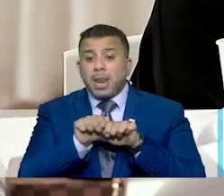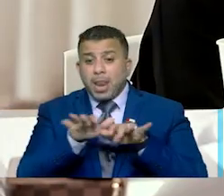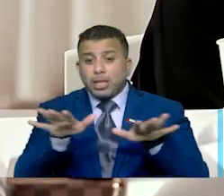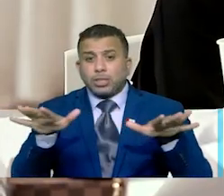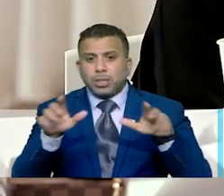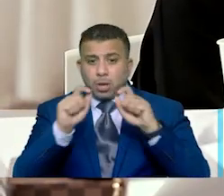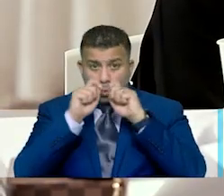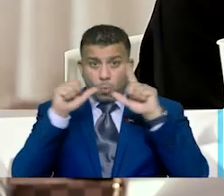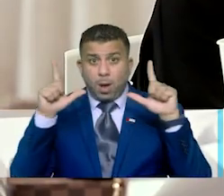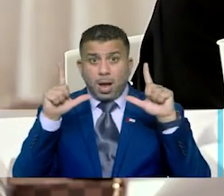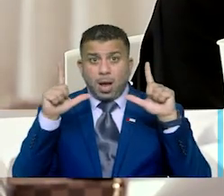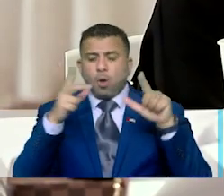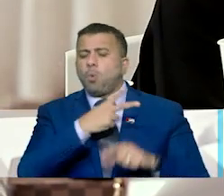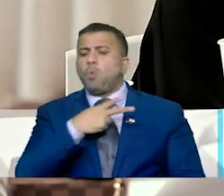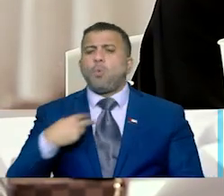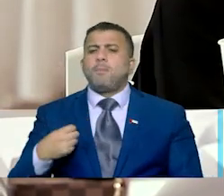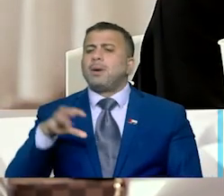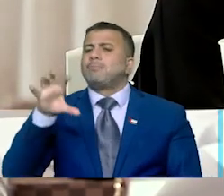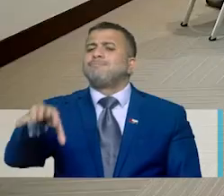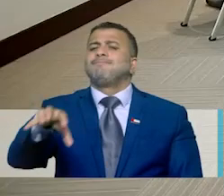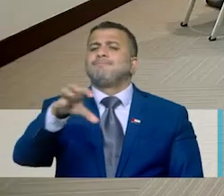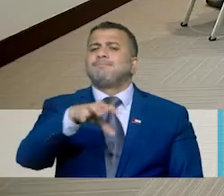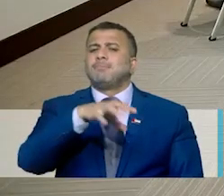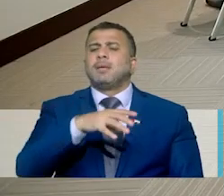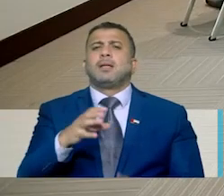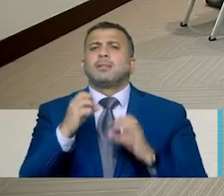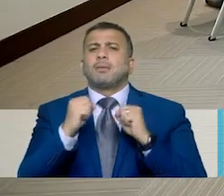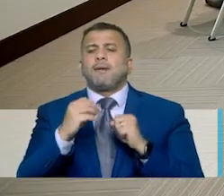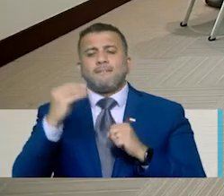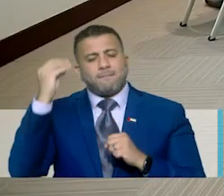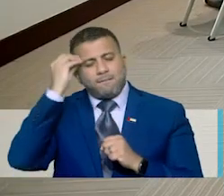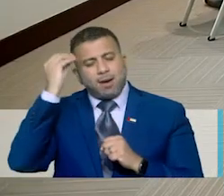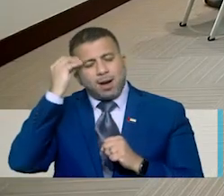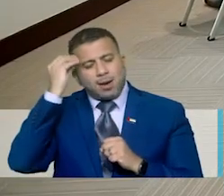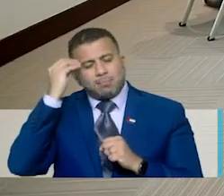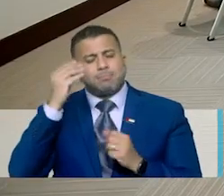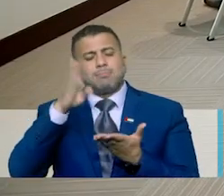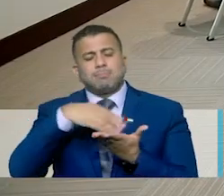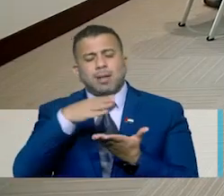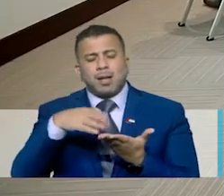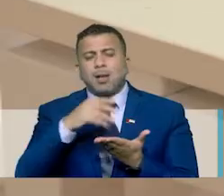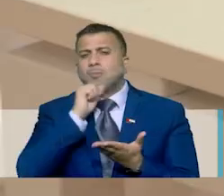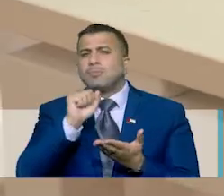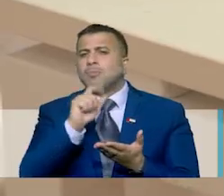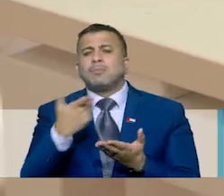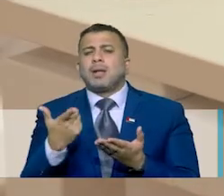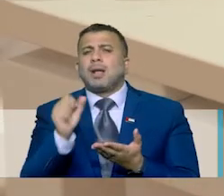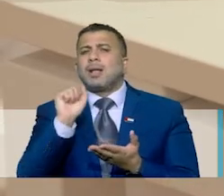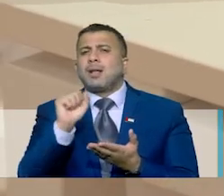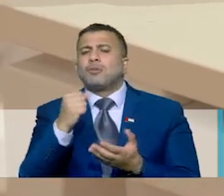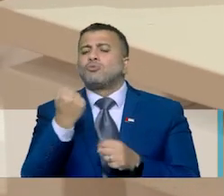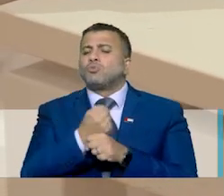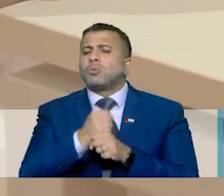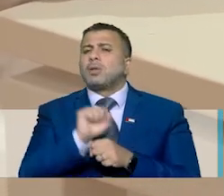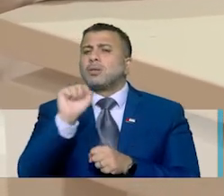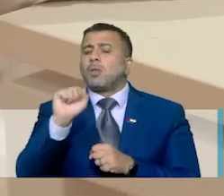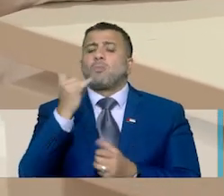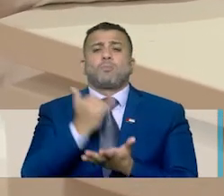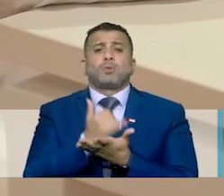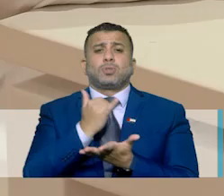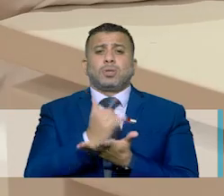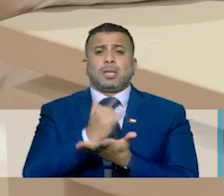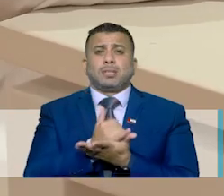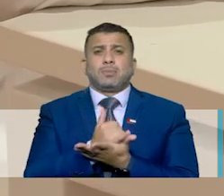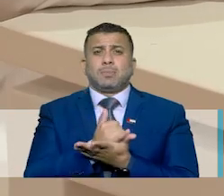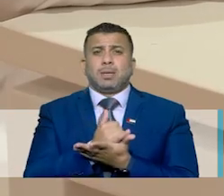الوعي بين الجهات الحكومية لضمان تفهم السياق الاستراتيجي وانعكاسه على أدوارهم